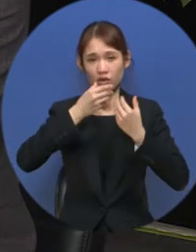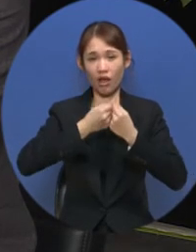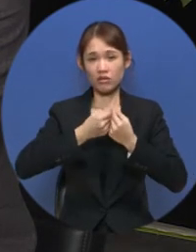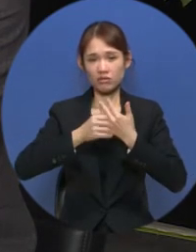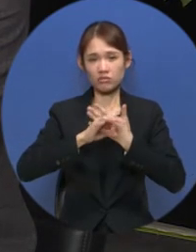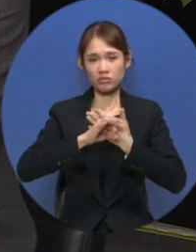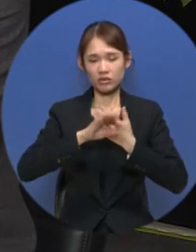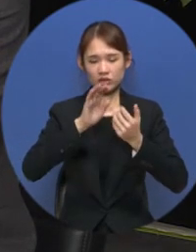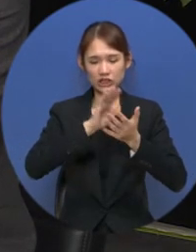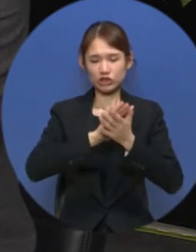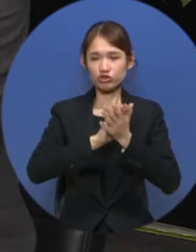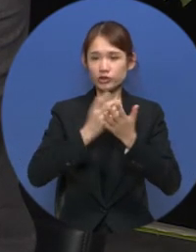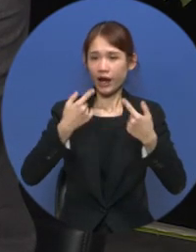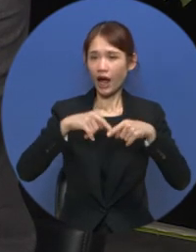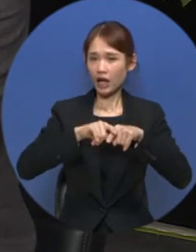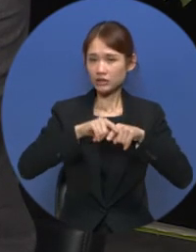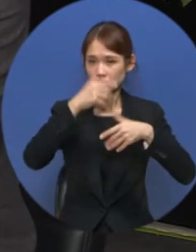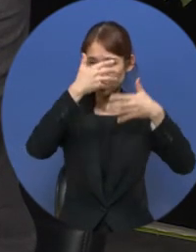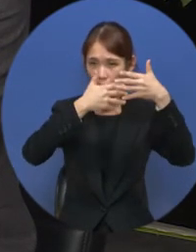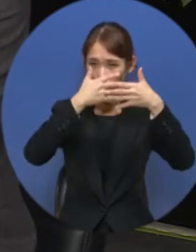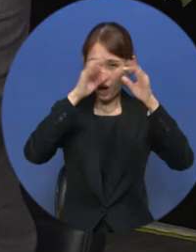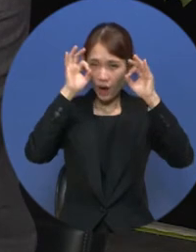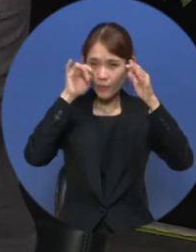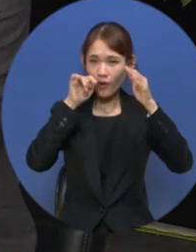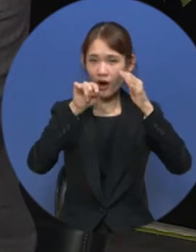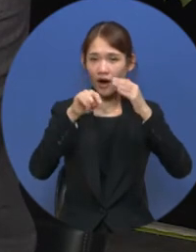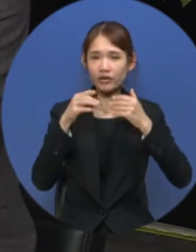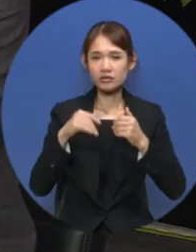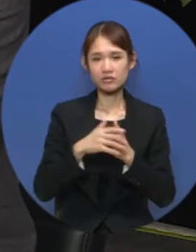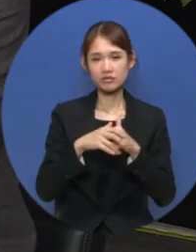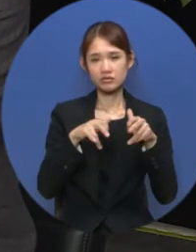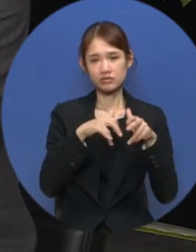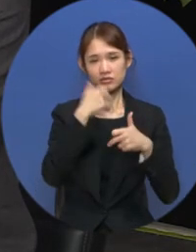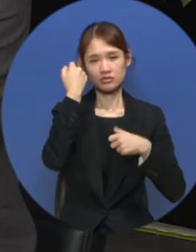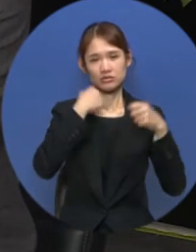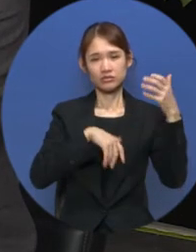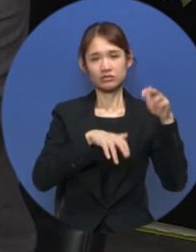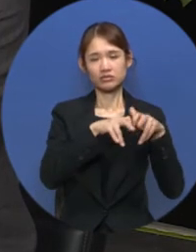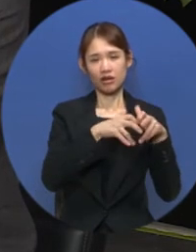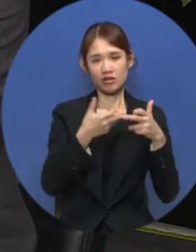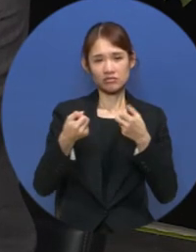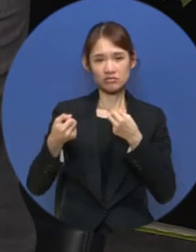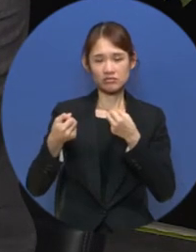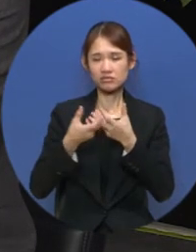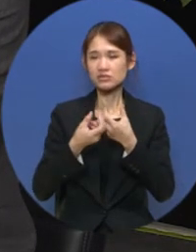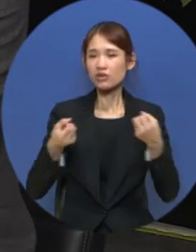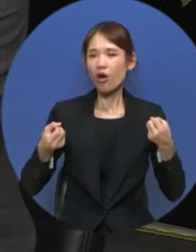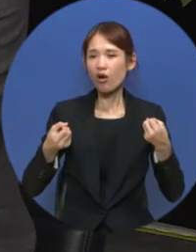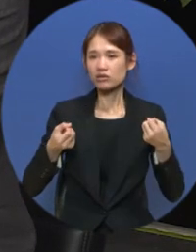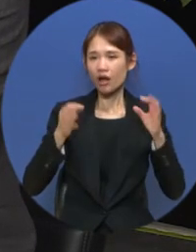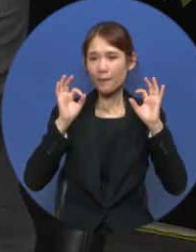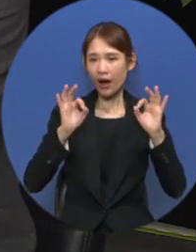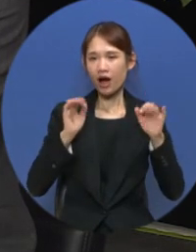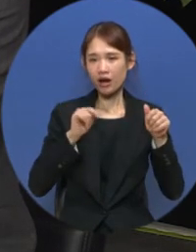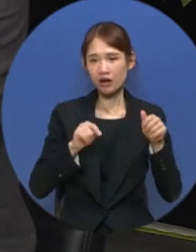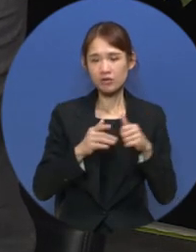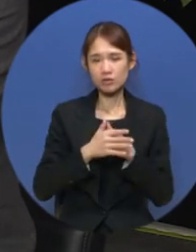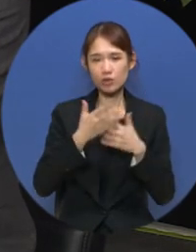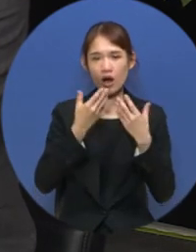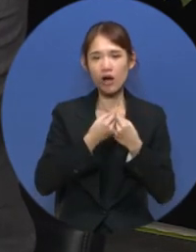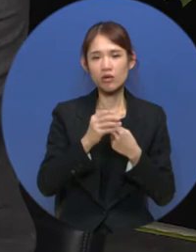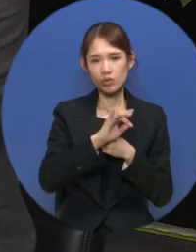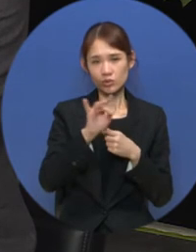들자면 친구랑 같이 영화를 보러 가는데 극장에서 뭐 장애인과 비장애인이 떨어져서 봐야 된다거나 이러는 경우들도